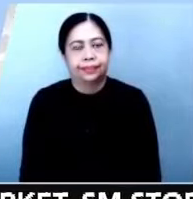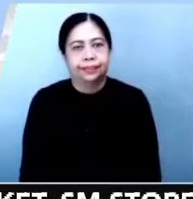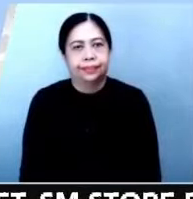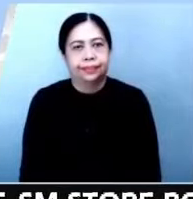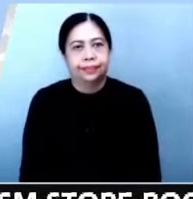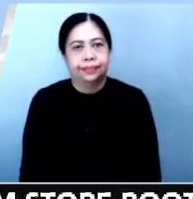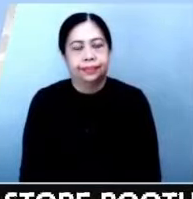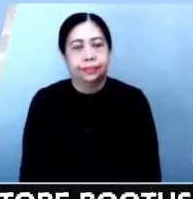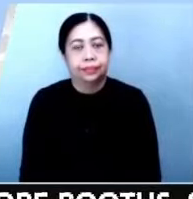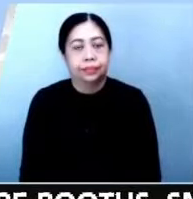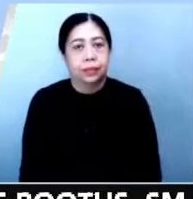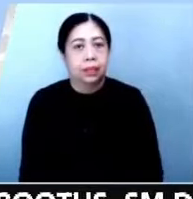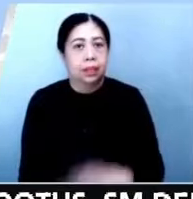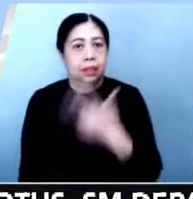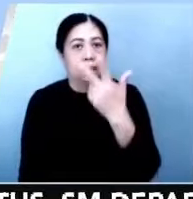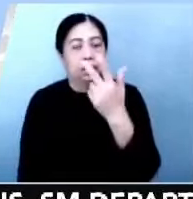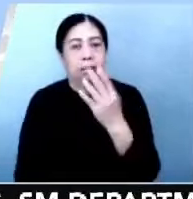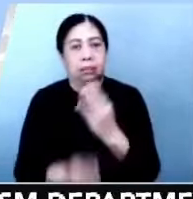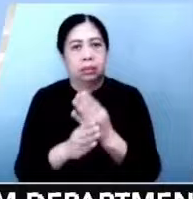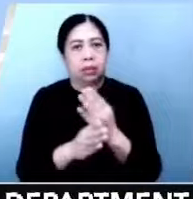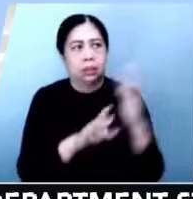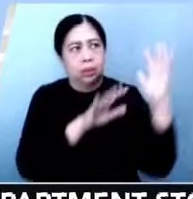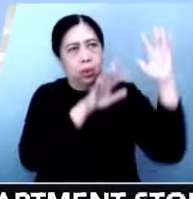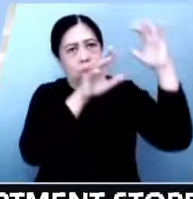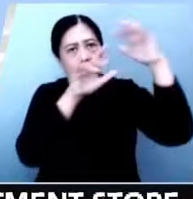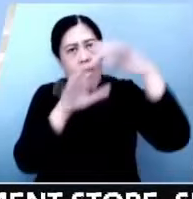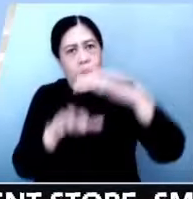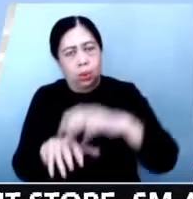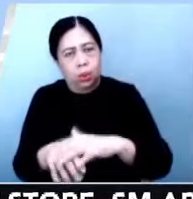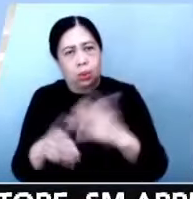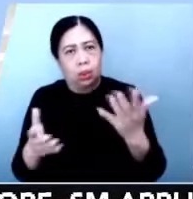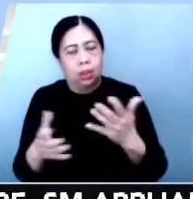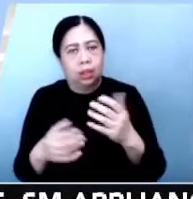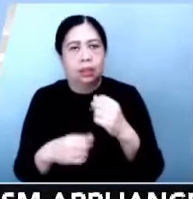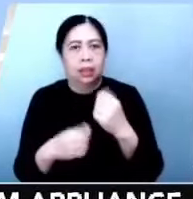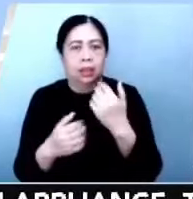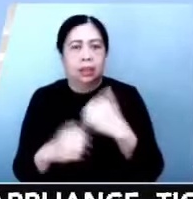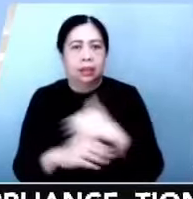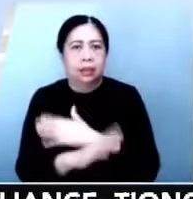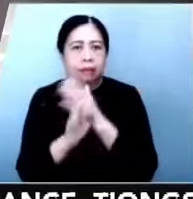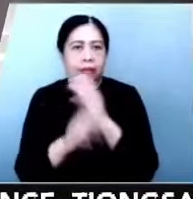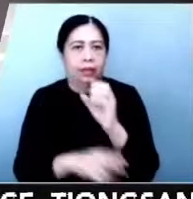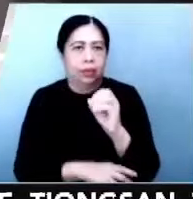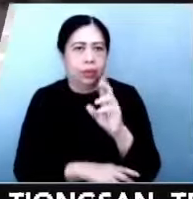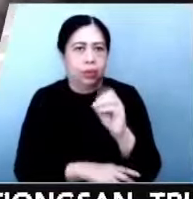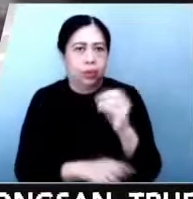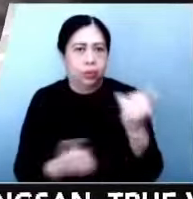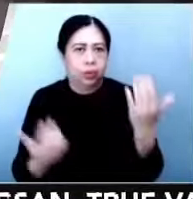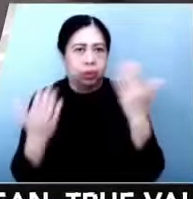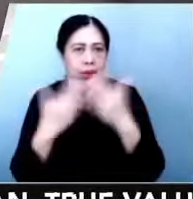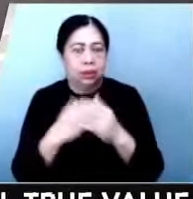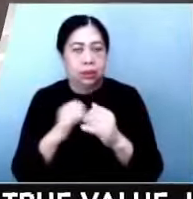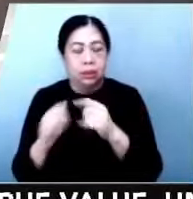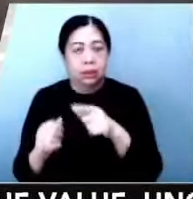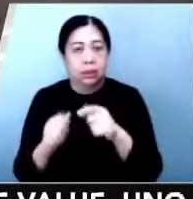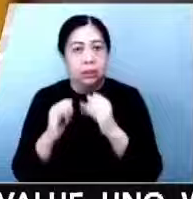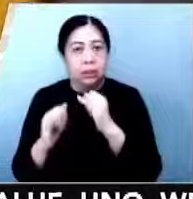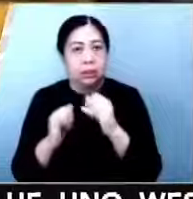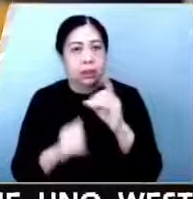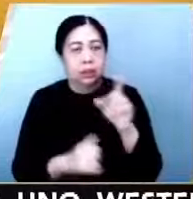Tatlong bus ang natabunan ng gubuhong lupa sa Maco, Davao de Oro ngayong gabi. Sa panayam ng GMA Super Radyo Davao